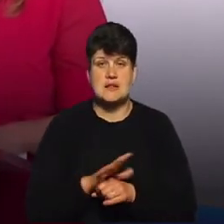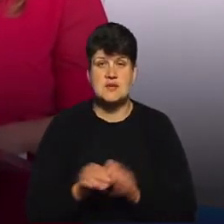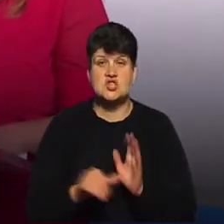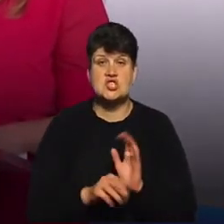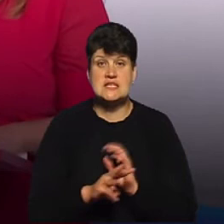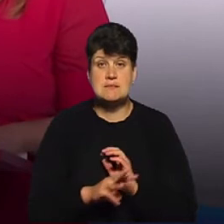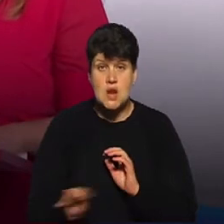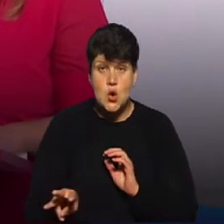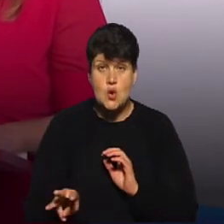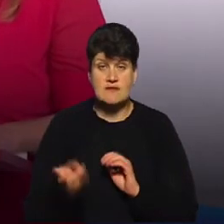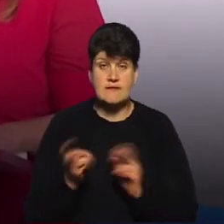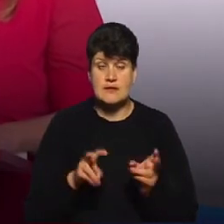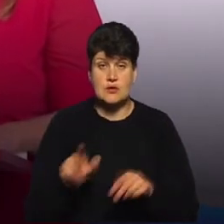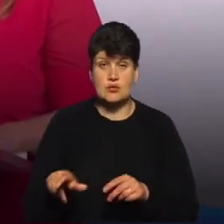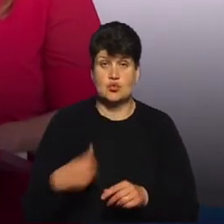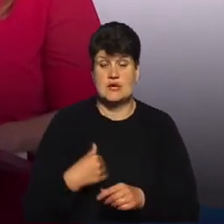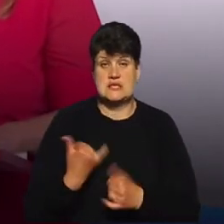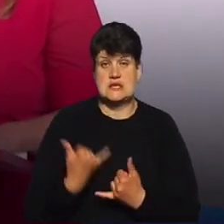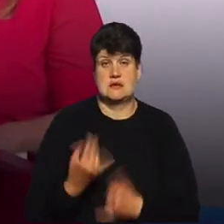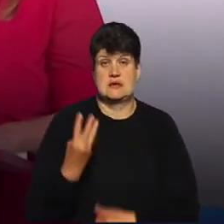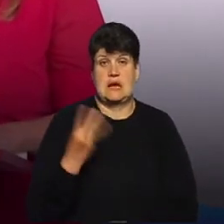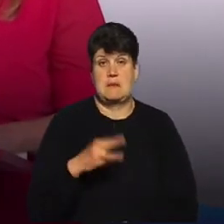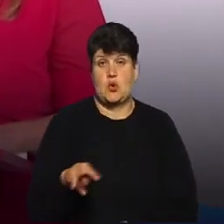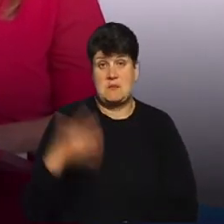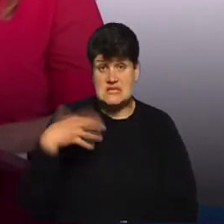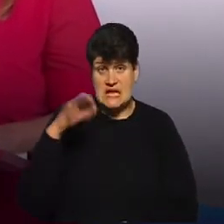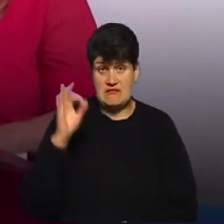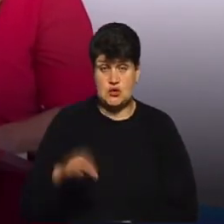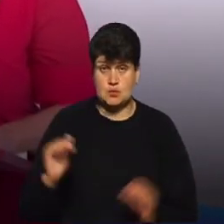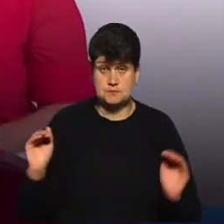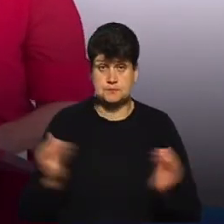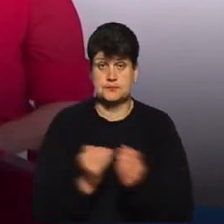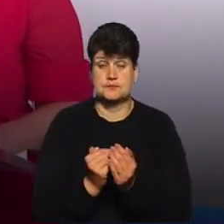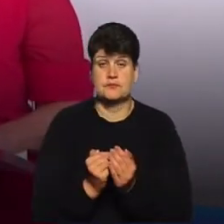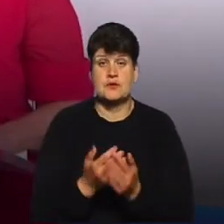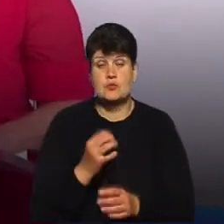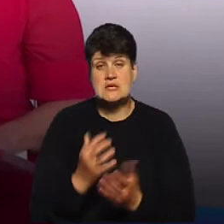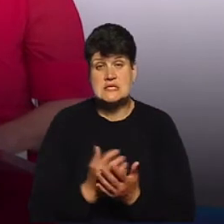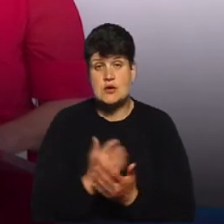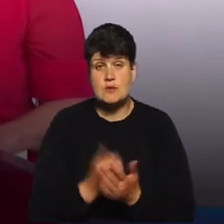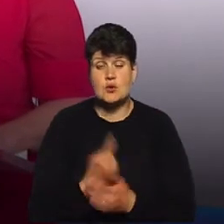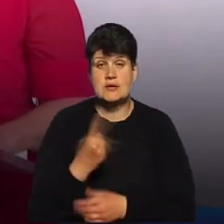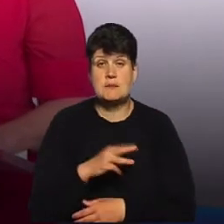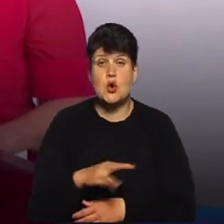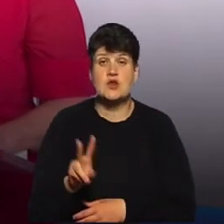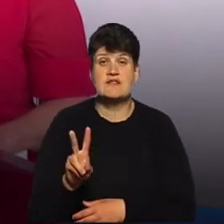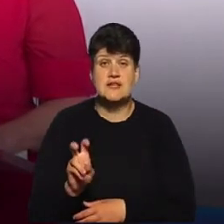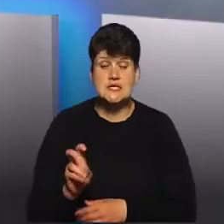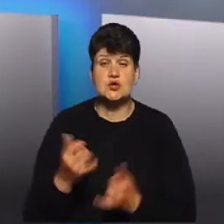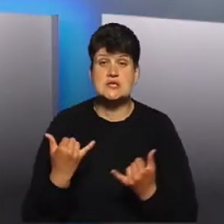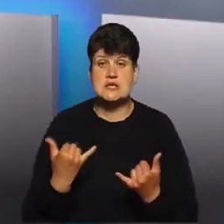3 мільйони, тобто на 50%. Якщо ми заробляли від туристичного збору 1 200 000, то зараз ми отримали 600